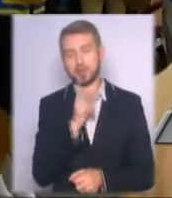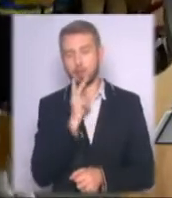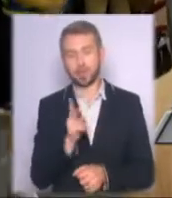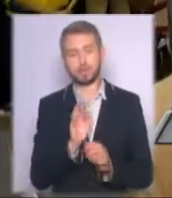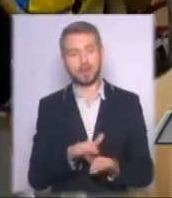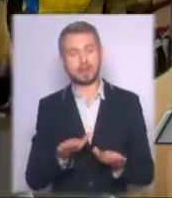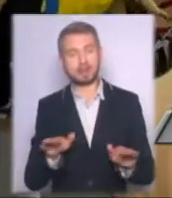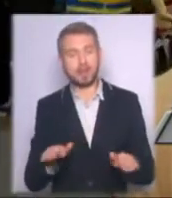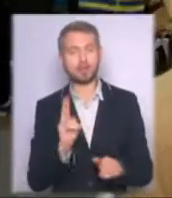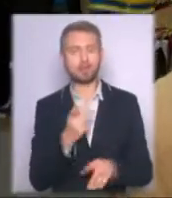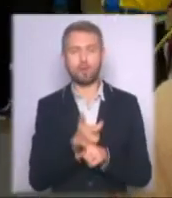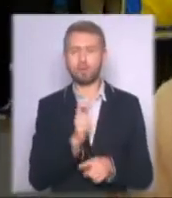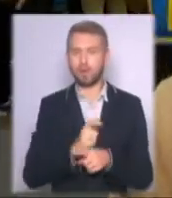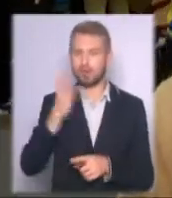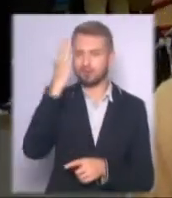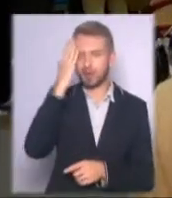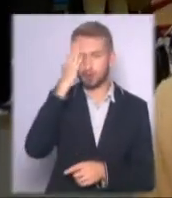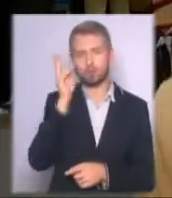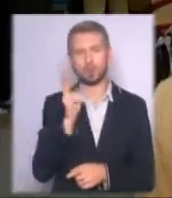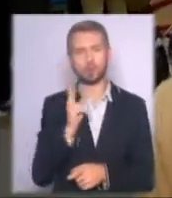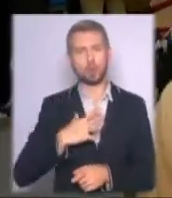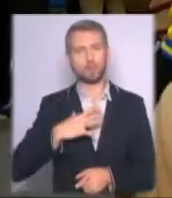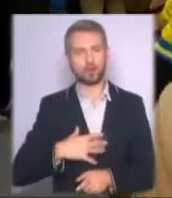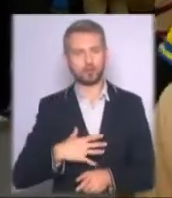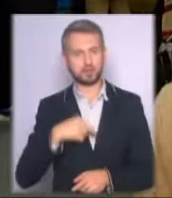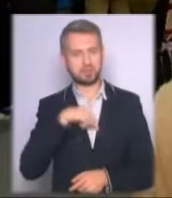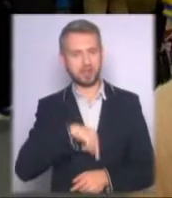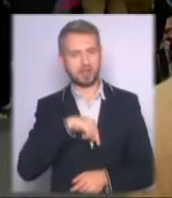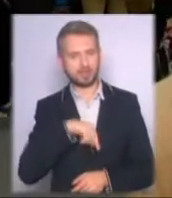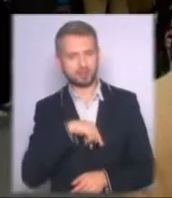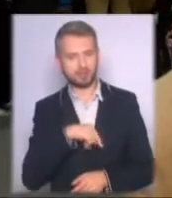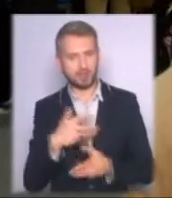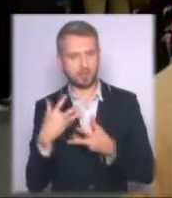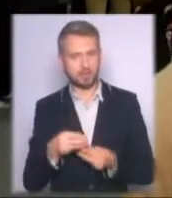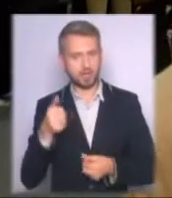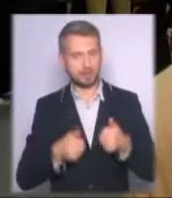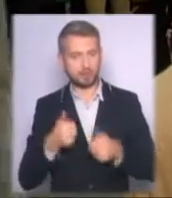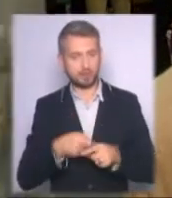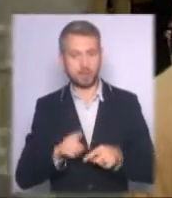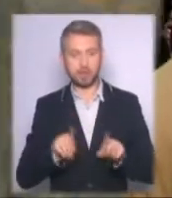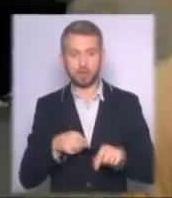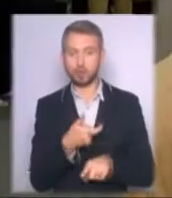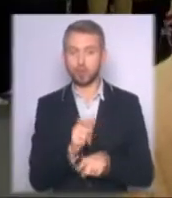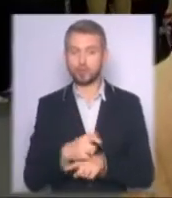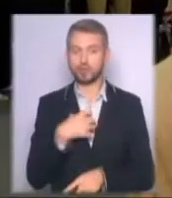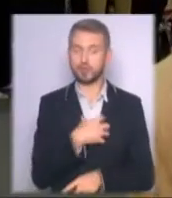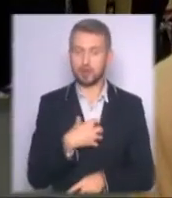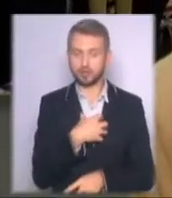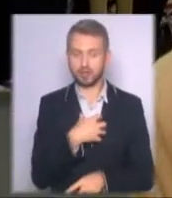кто более способный, кто выдерживает психологическое давление соревнований. Ведь это тоже очень важно.